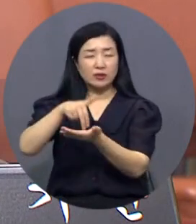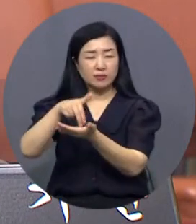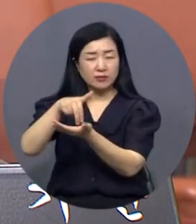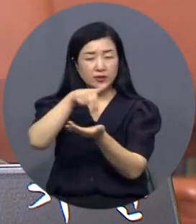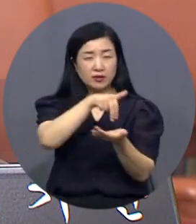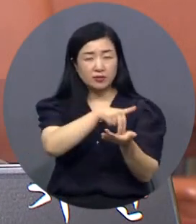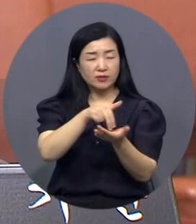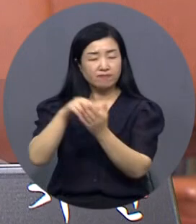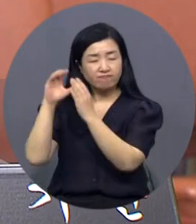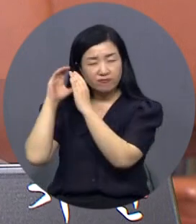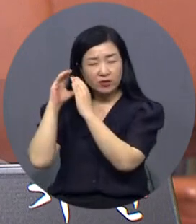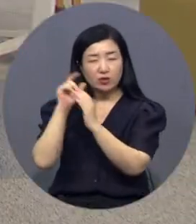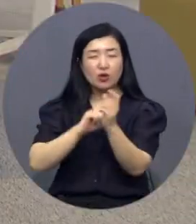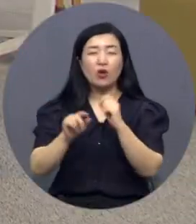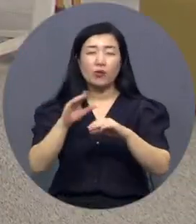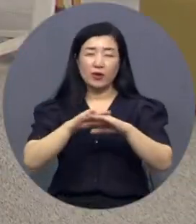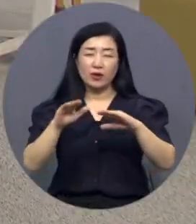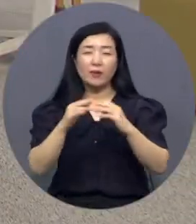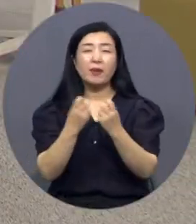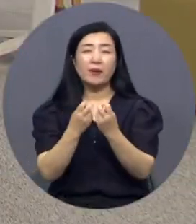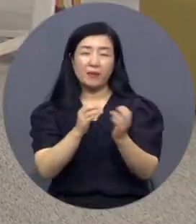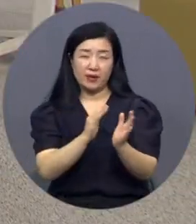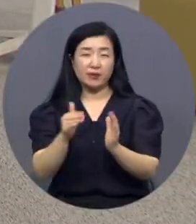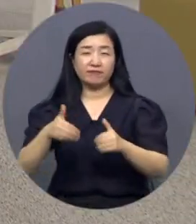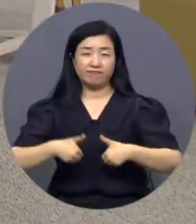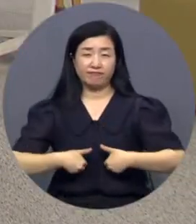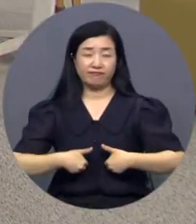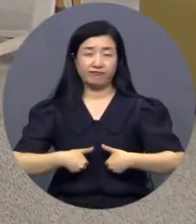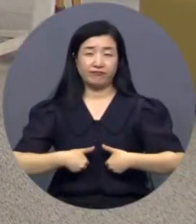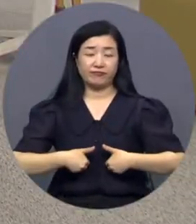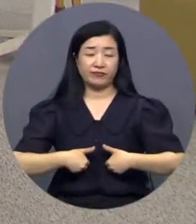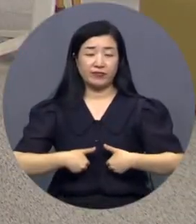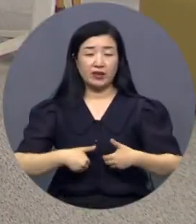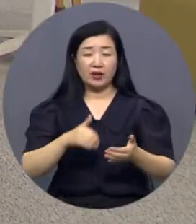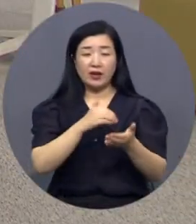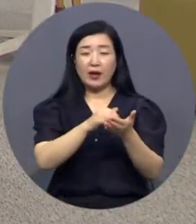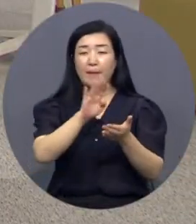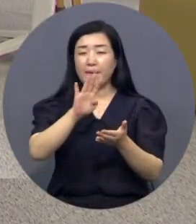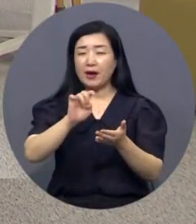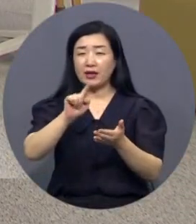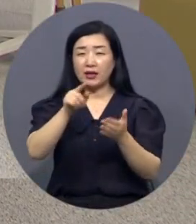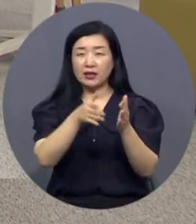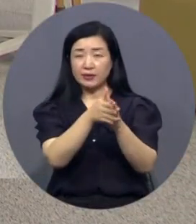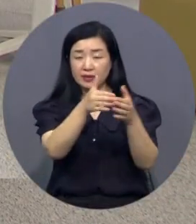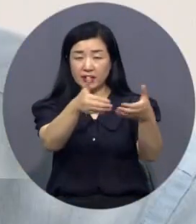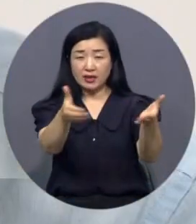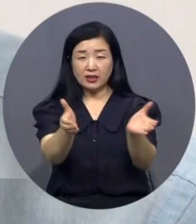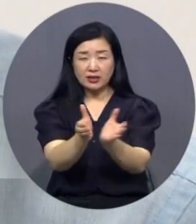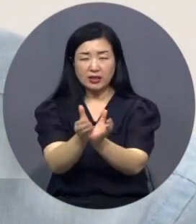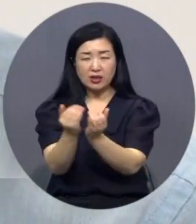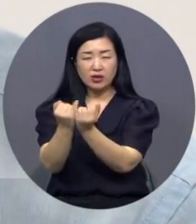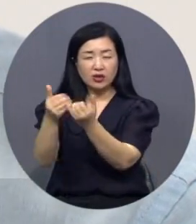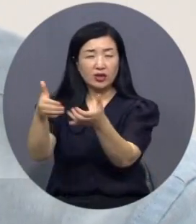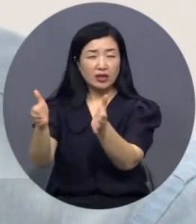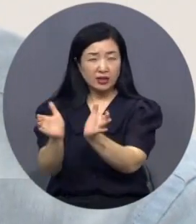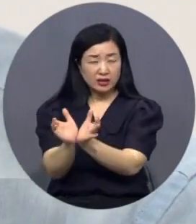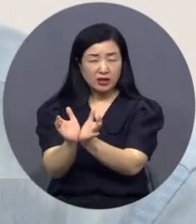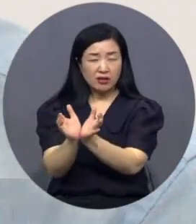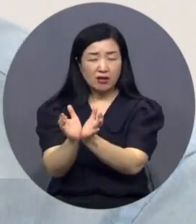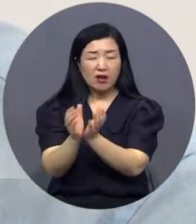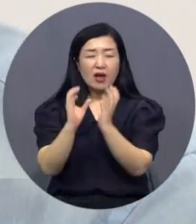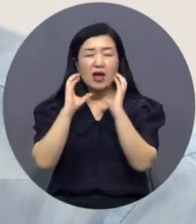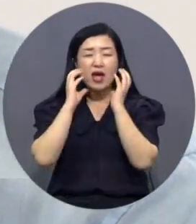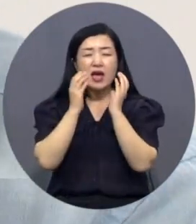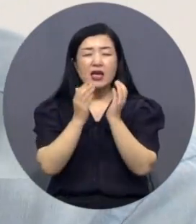향후 대응책을 마련하도록 하겠습니다. 하지만 제주 지역 41개 여성과 인권단체는 사실상